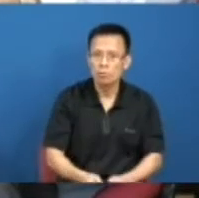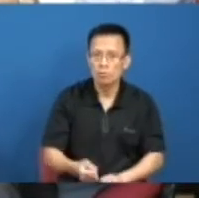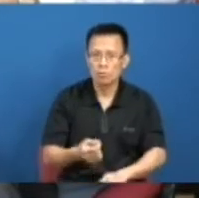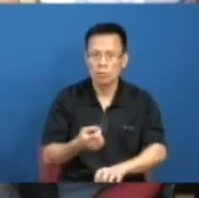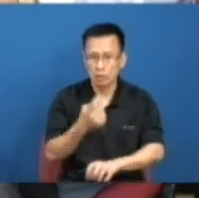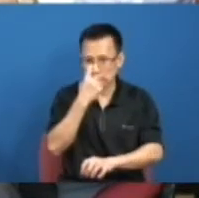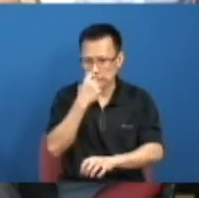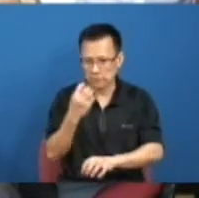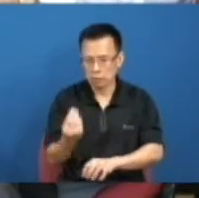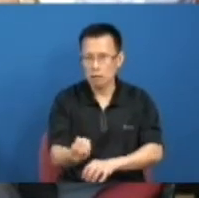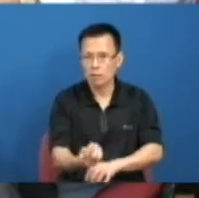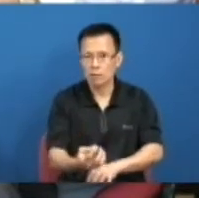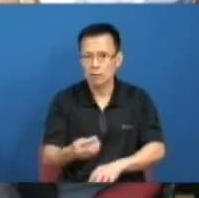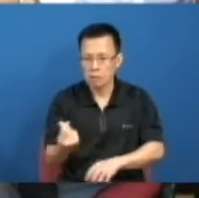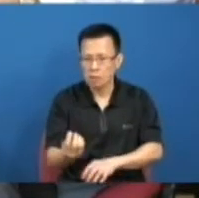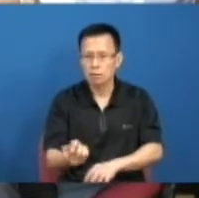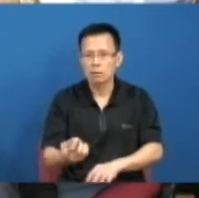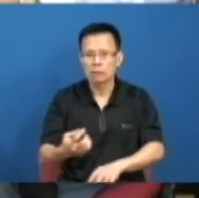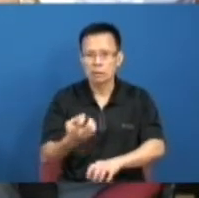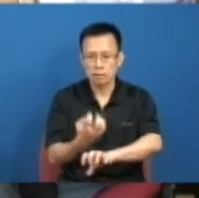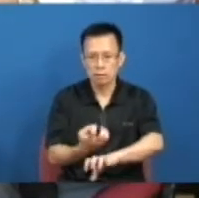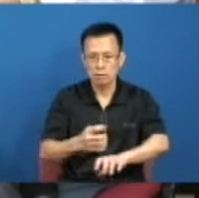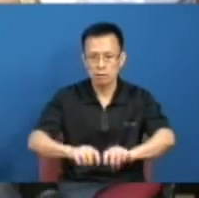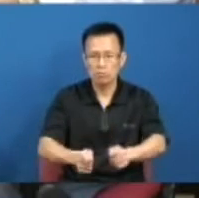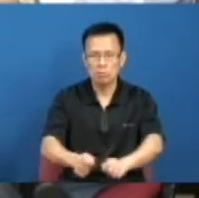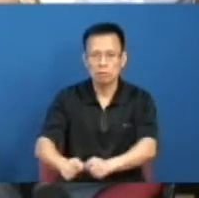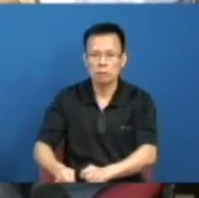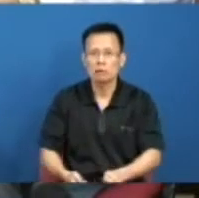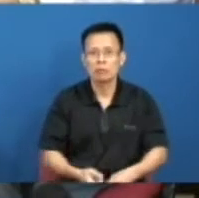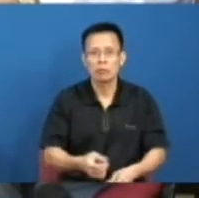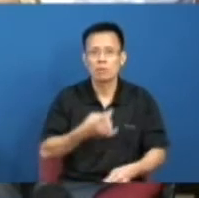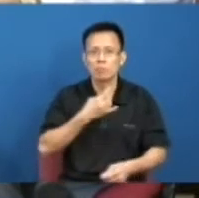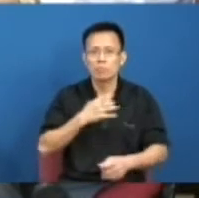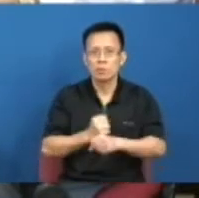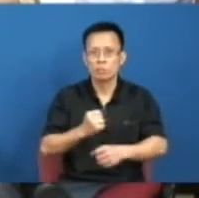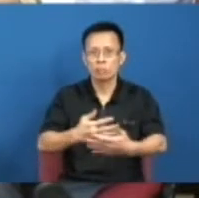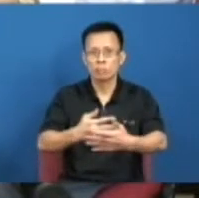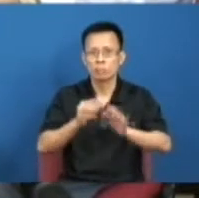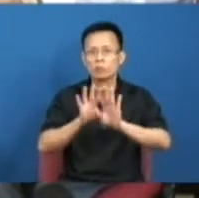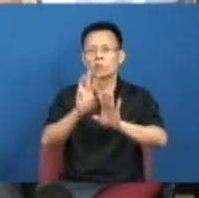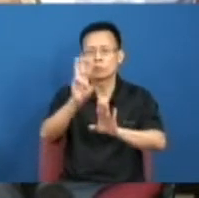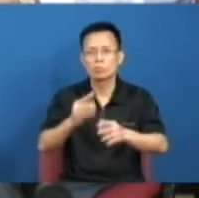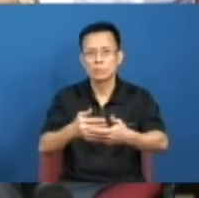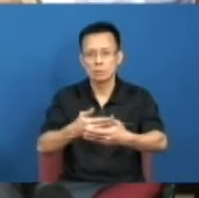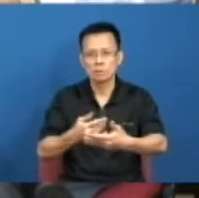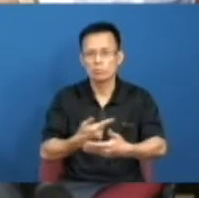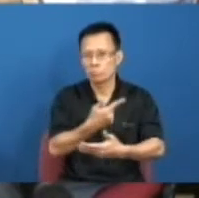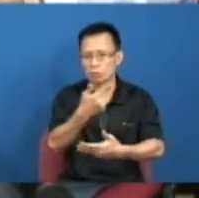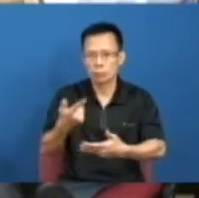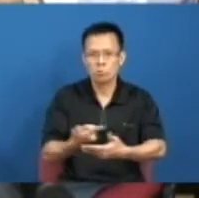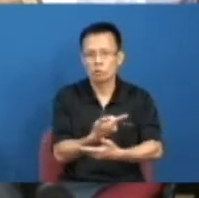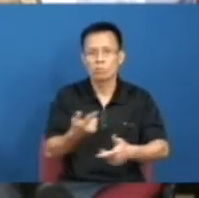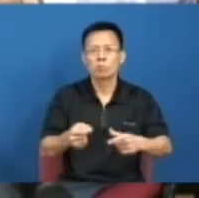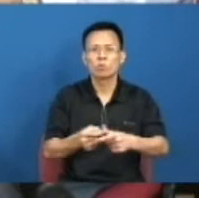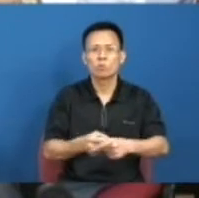咗佢，打走咗佢。你未做正式防水之前咧，你做臨時防水，好多人咧，好多公司都係就咁鋪